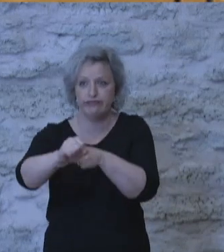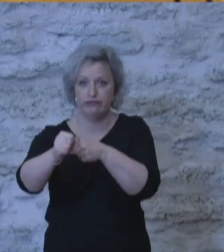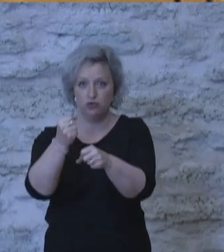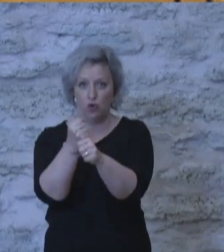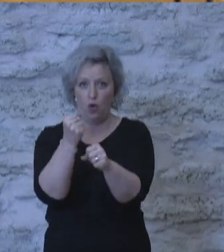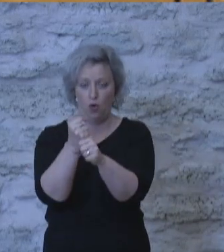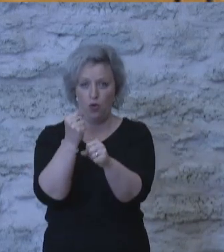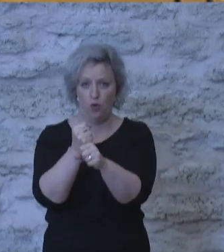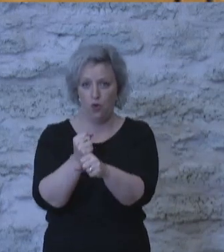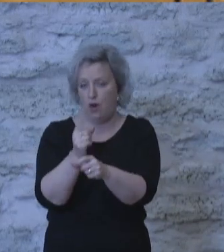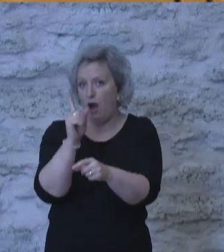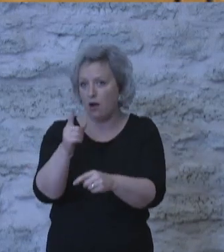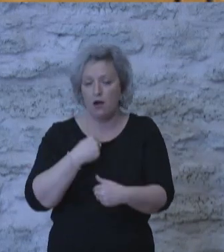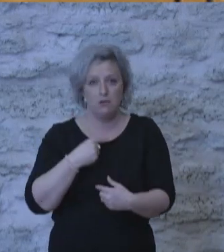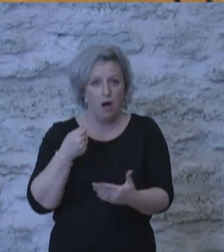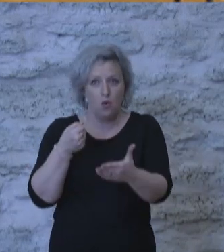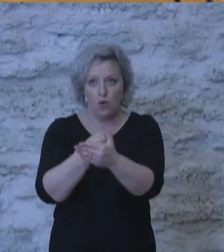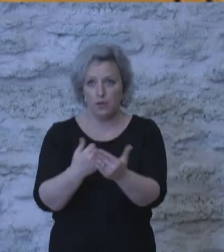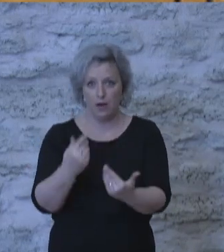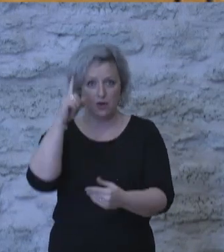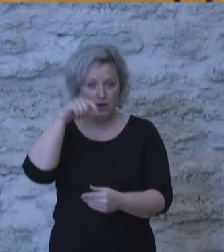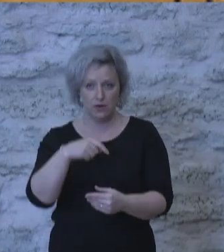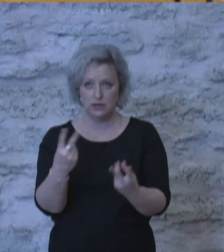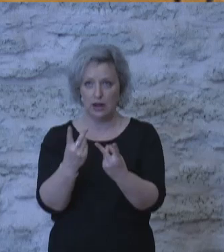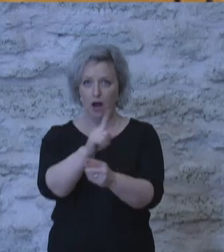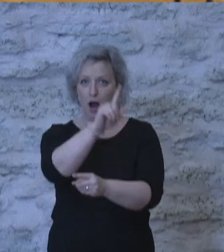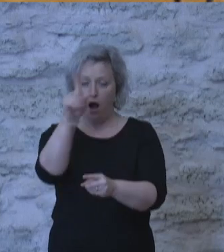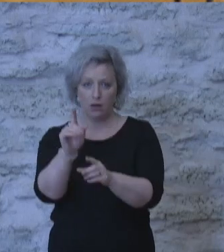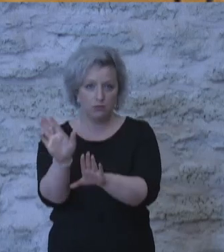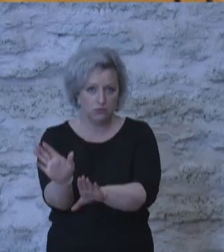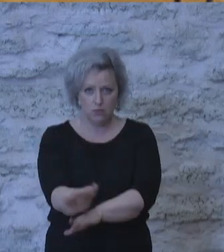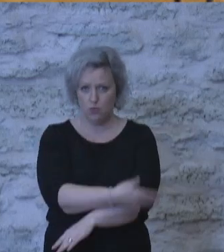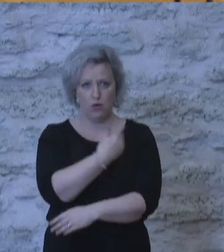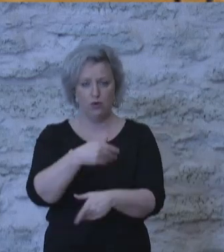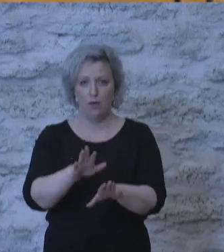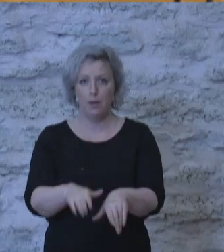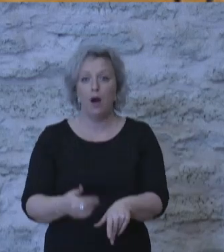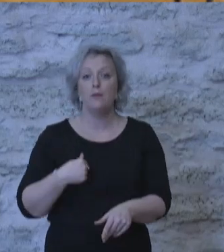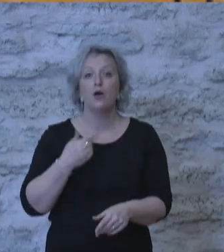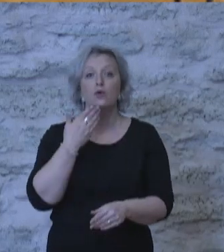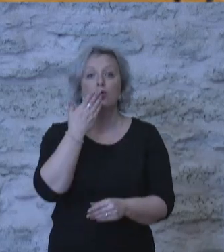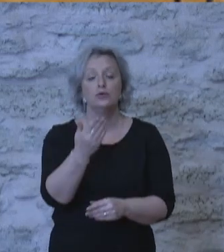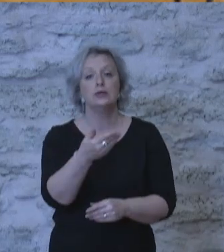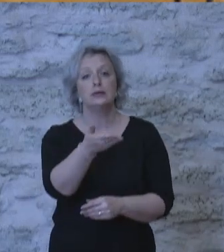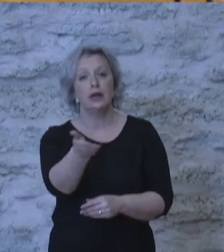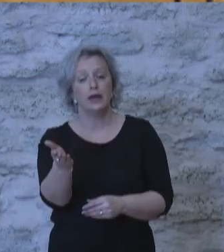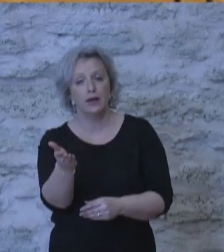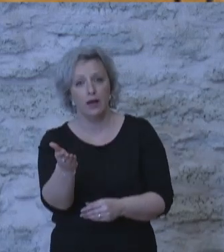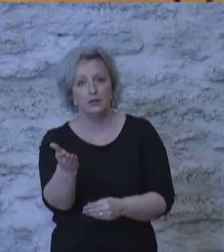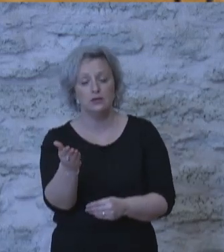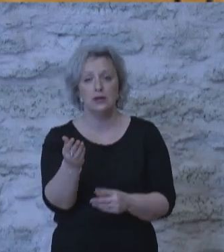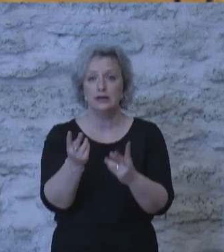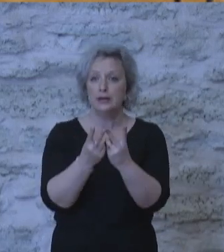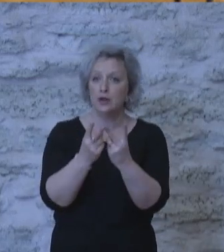aga ma olen küll siiani arvanud, et sellised ajad võiksid ümber olla. Ja ma küsingi teie käest, et kas see on